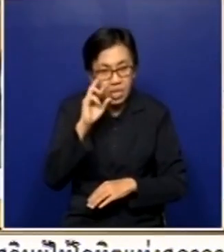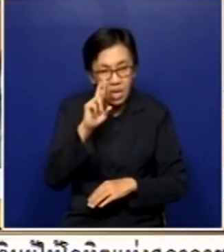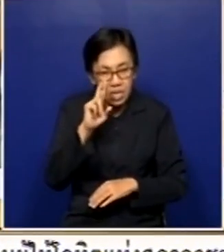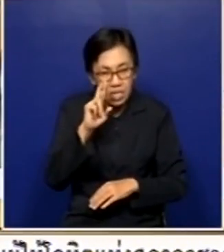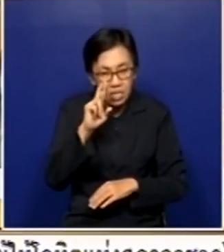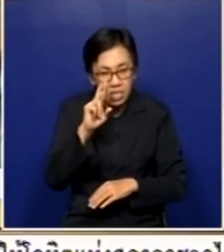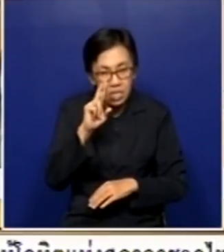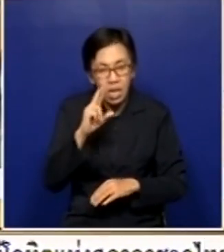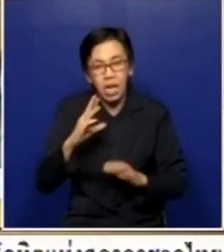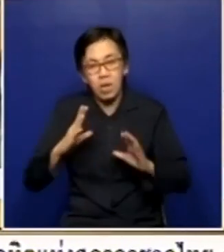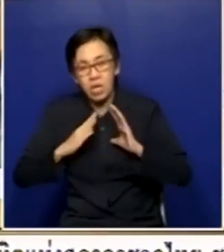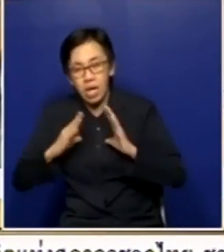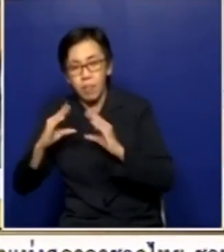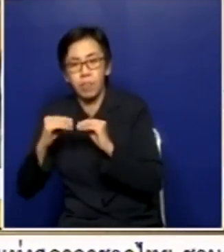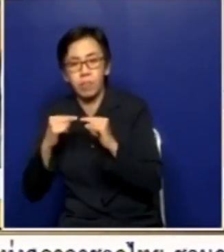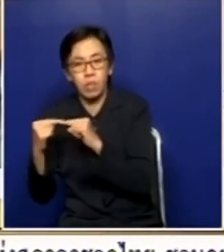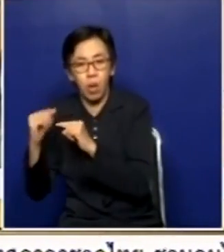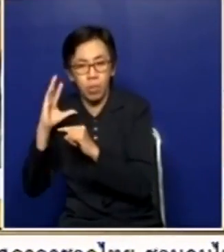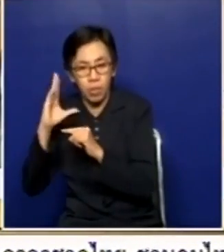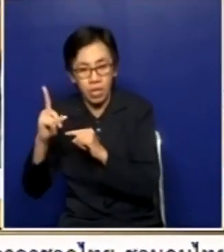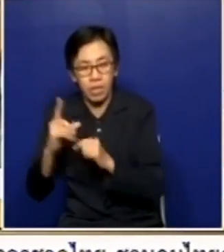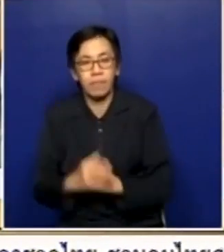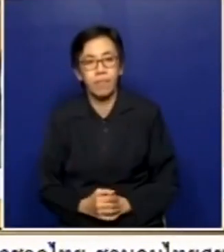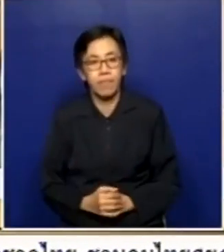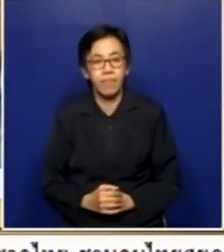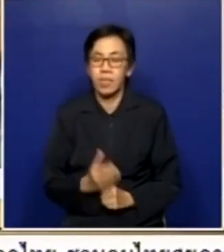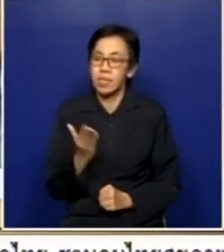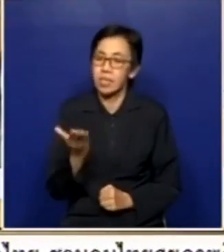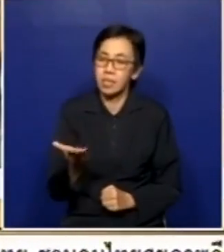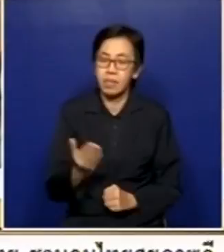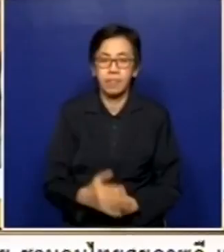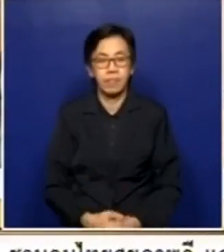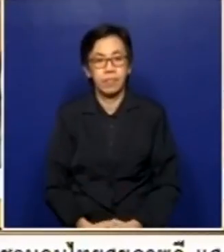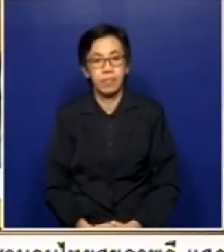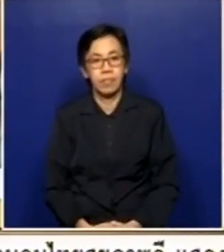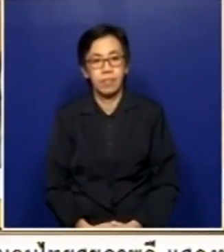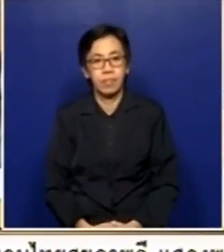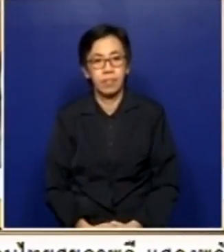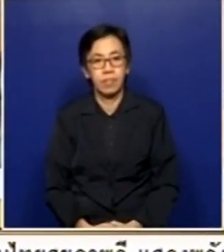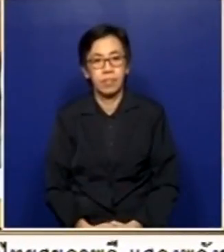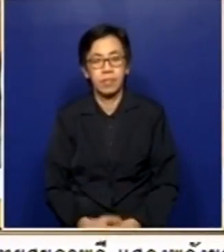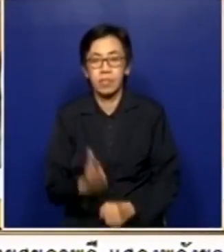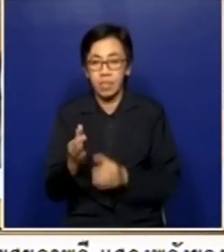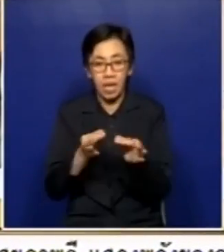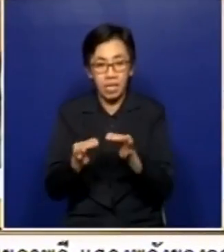พักเพื่อประชุมต่อพรุ่งนี้นะครับเช่นนะครับท่านเวลาการเชิญขอให้จะมีรักใจได้ชี้แจงก่อนนะครับอ่ะ